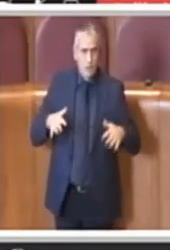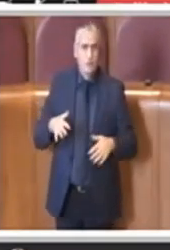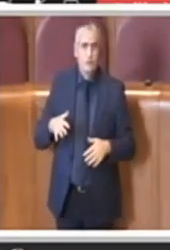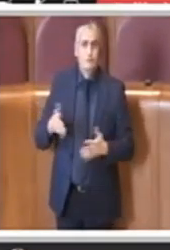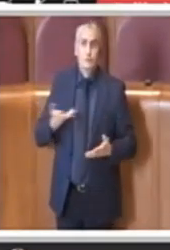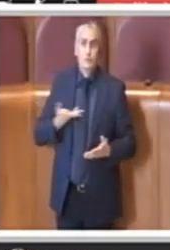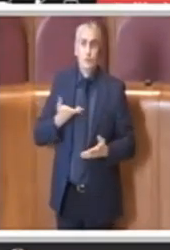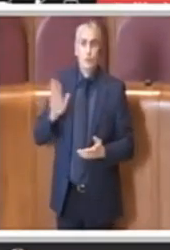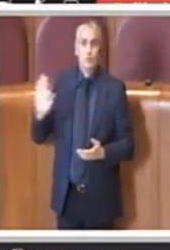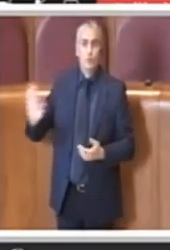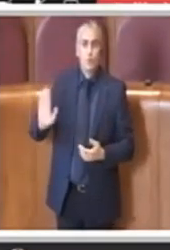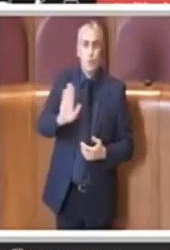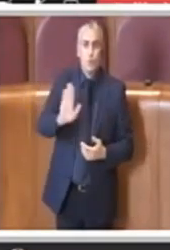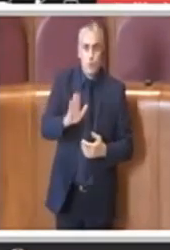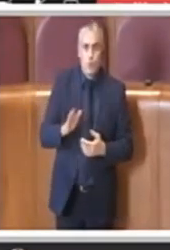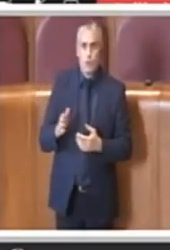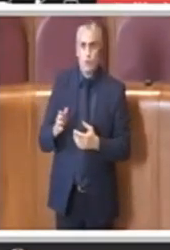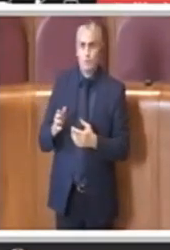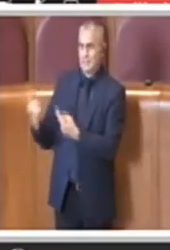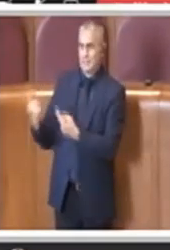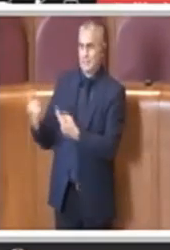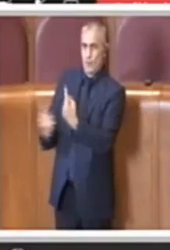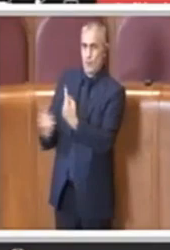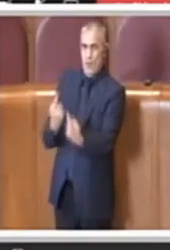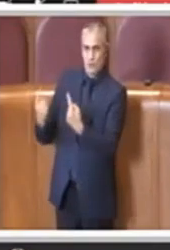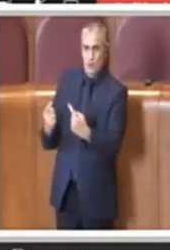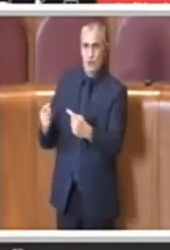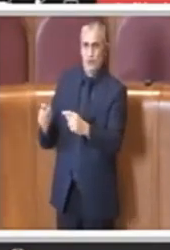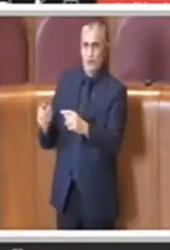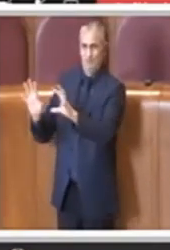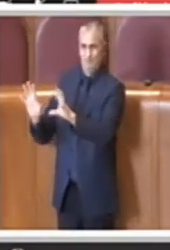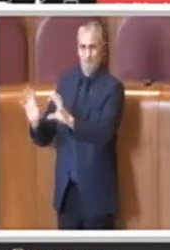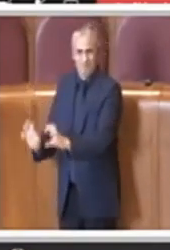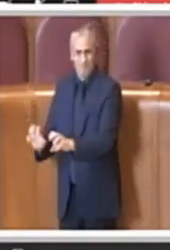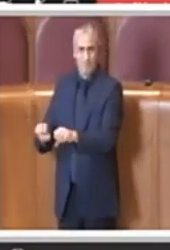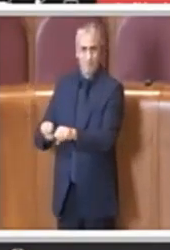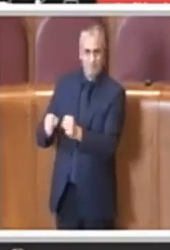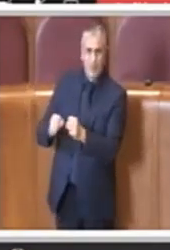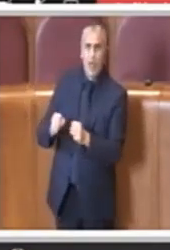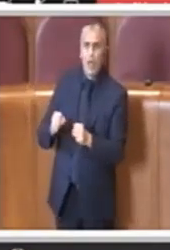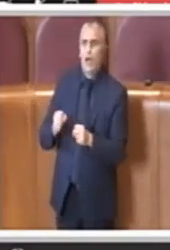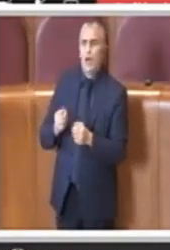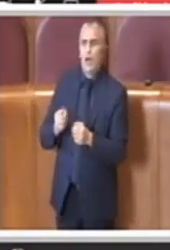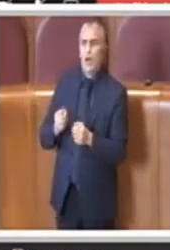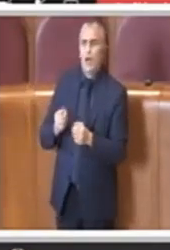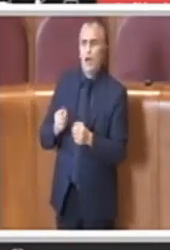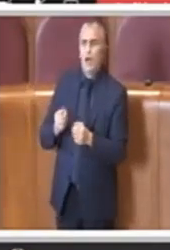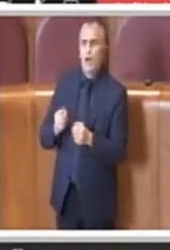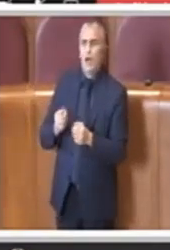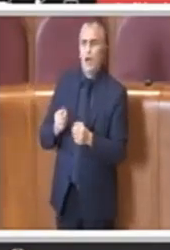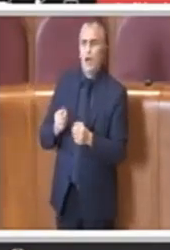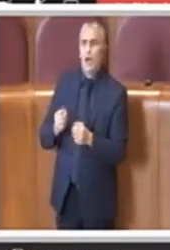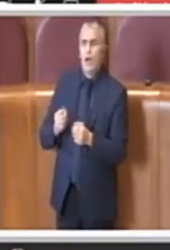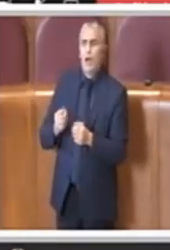situazione di fortissimo degrado, le abbiamo riprese in mano, insomma, ecco, cercando di ripristinare